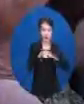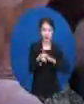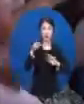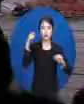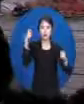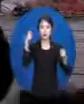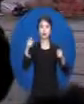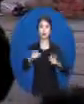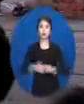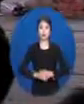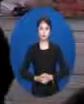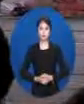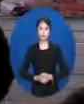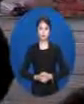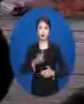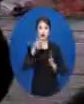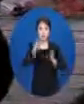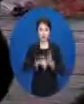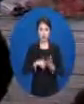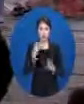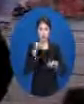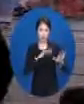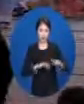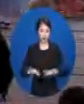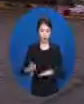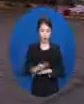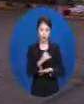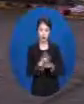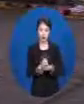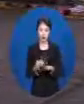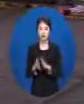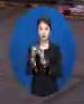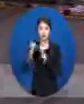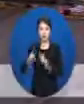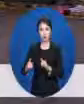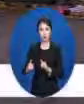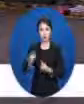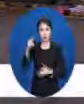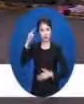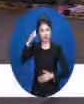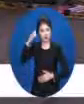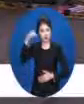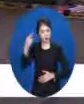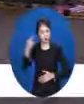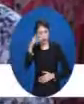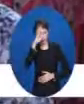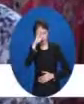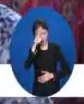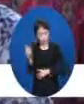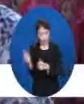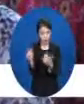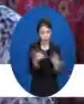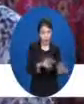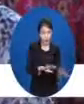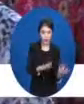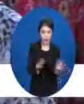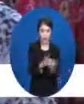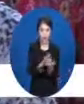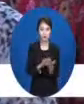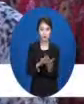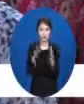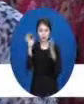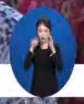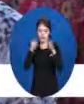공연됐습니다. 이 공연은 바닷속 왕궁의 백성들이 심뇌혈관 질환으로 쓰러지자 명약을 찾아서